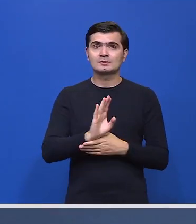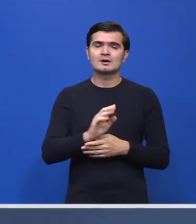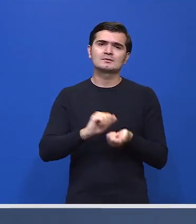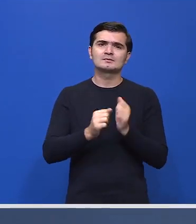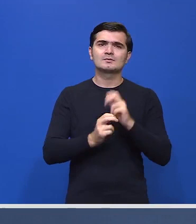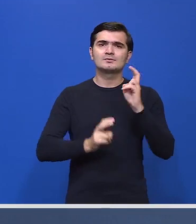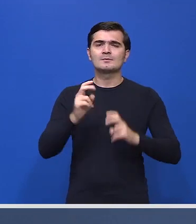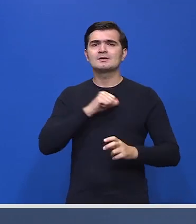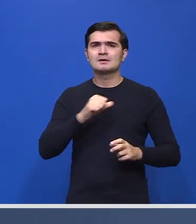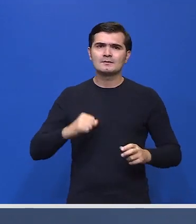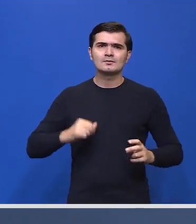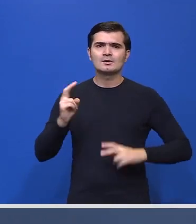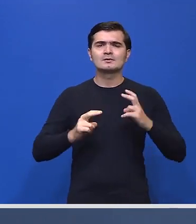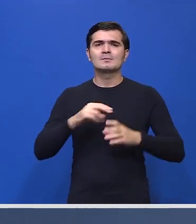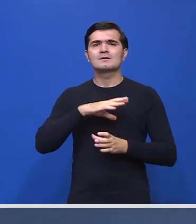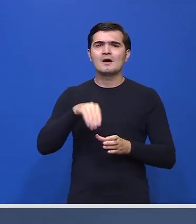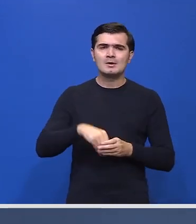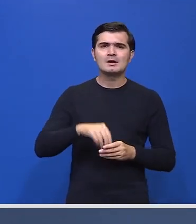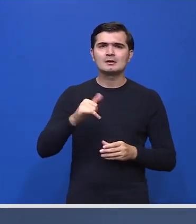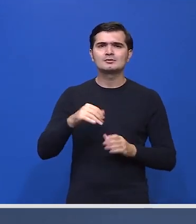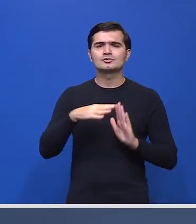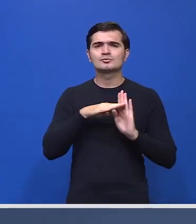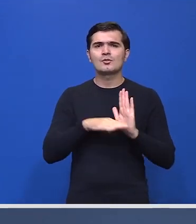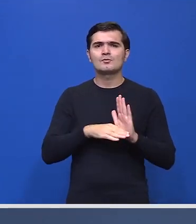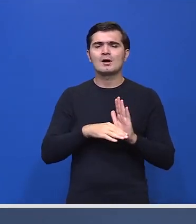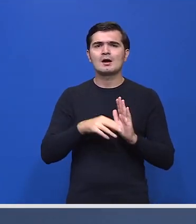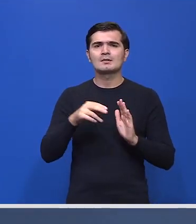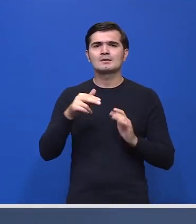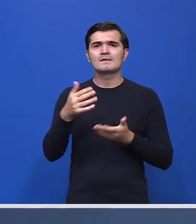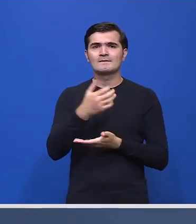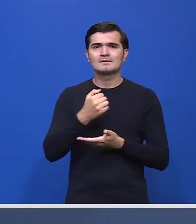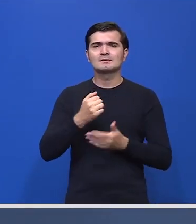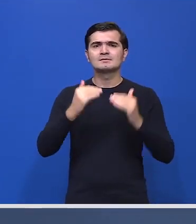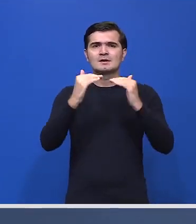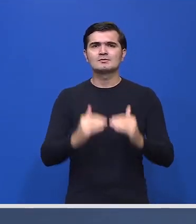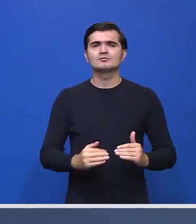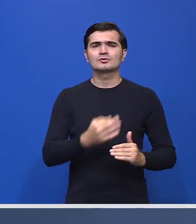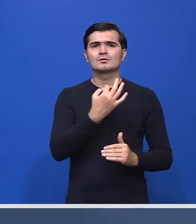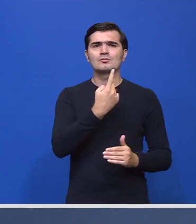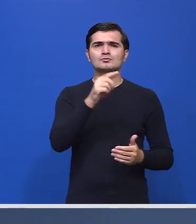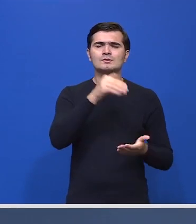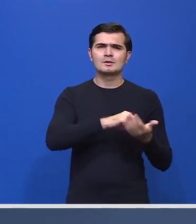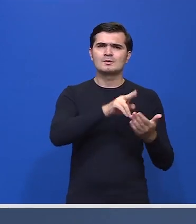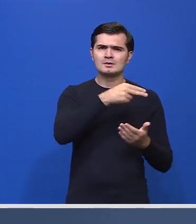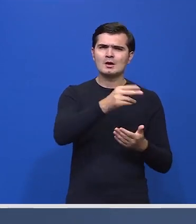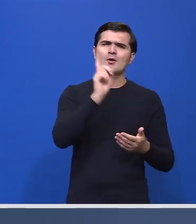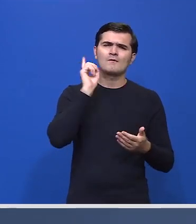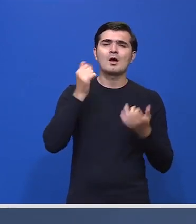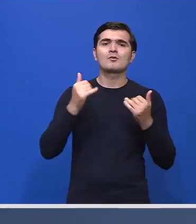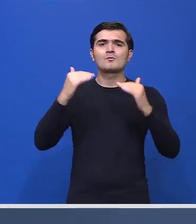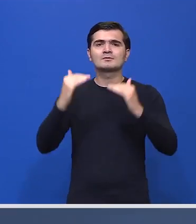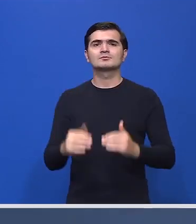individuale, întreprinderi familiale și norma de venit, reducerea acestui plafon de la 100.000 de euro la 25.000 de